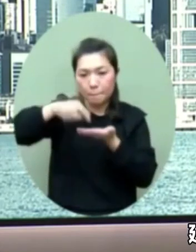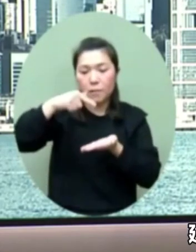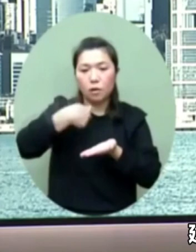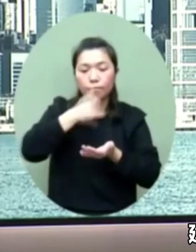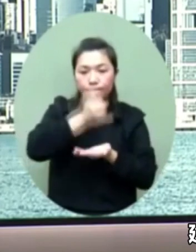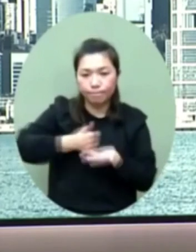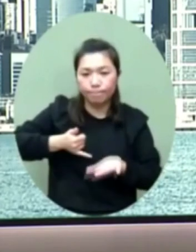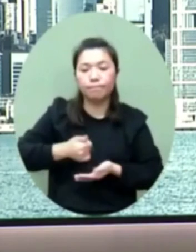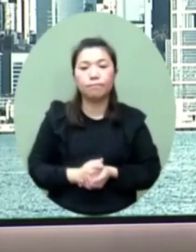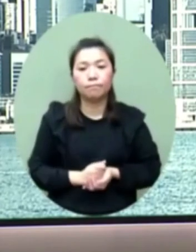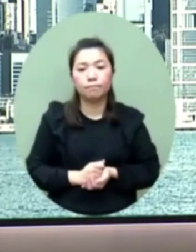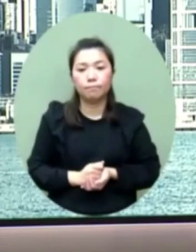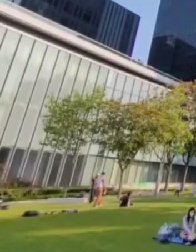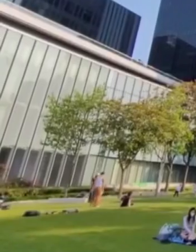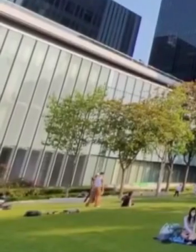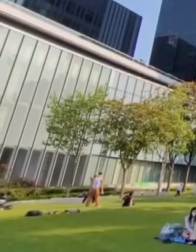职，